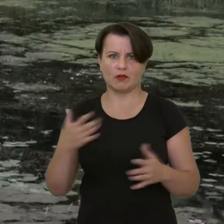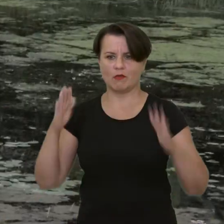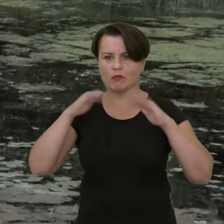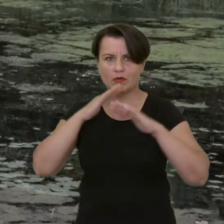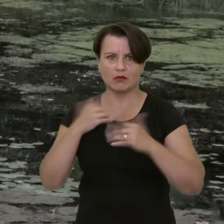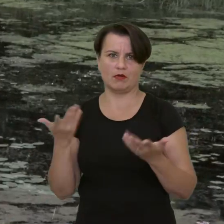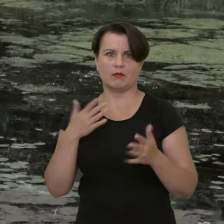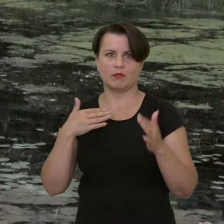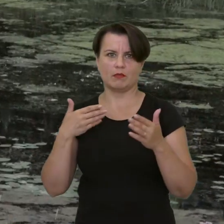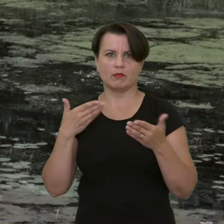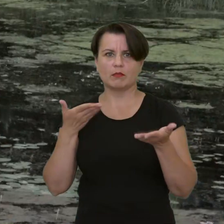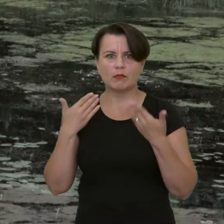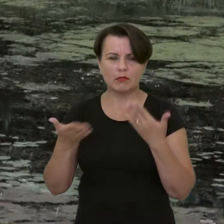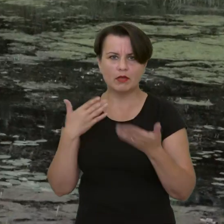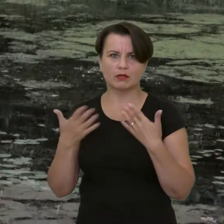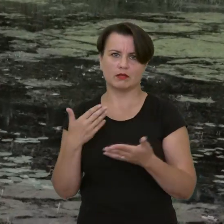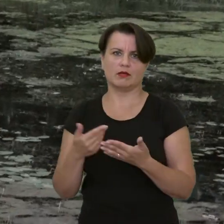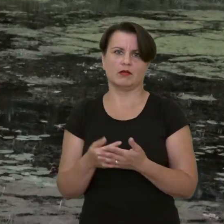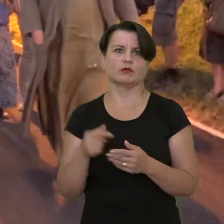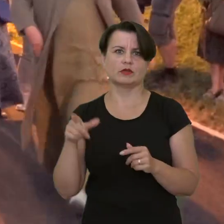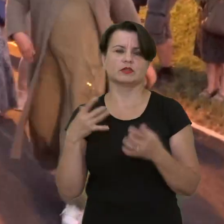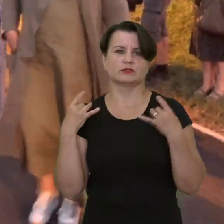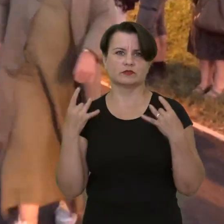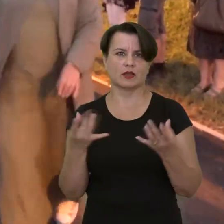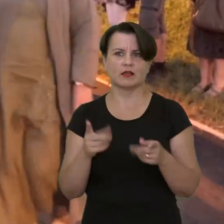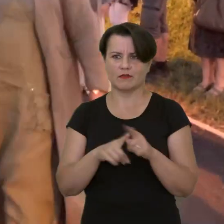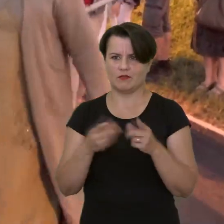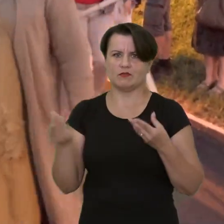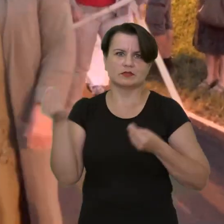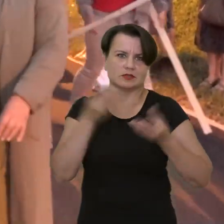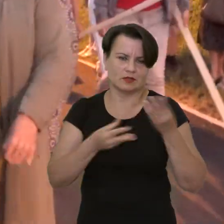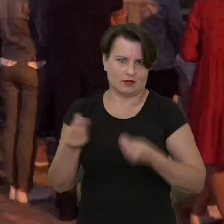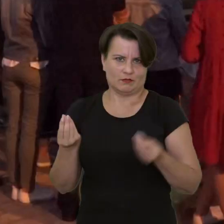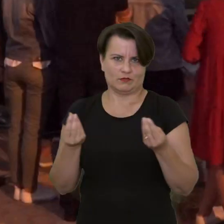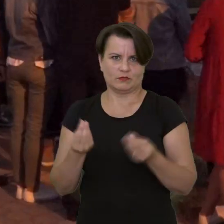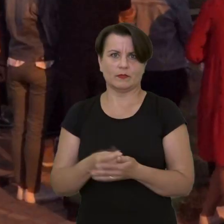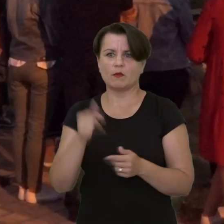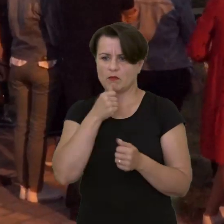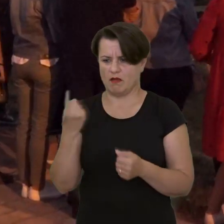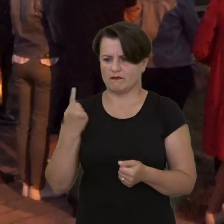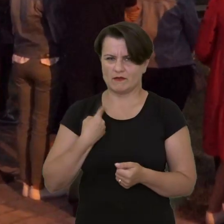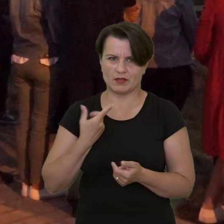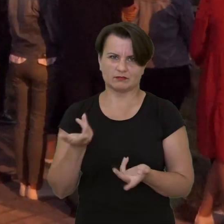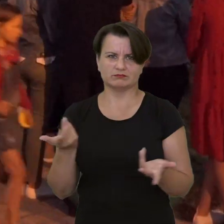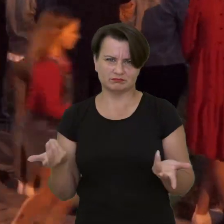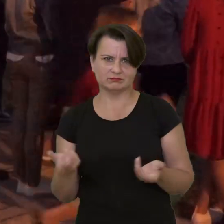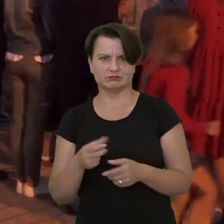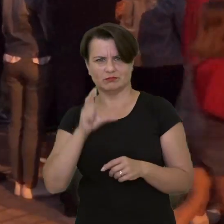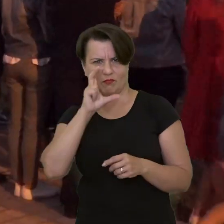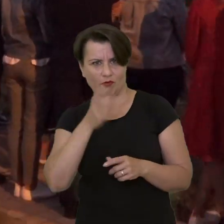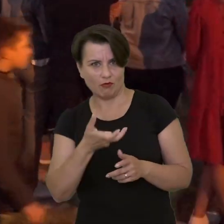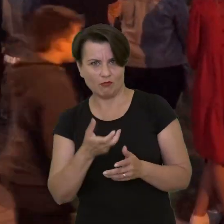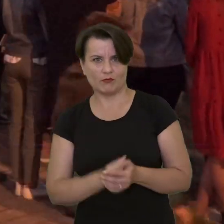mums, bendrystės. Ir tos visos šventės pasidaro tokios, nepaprastos. O jeigu viens esi, tai žinot, koks